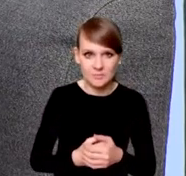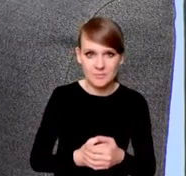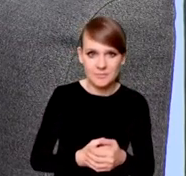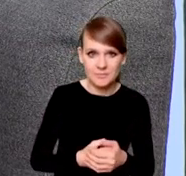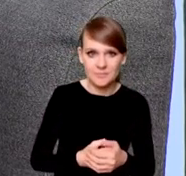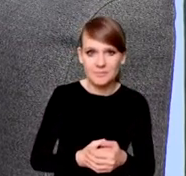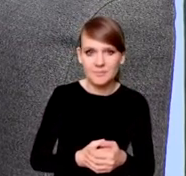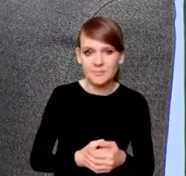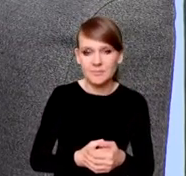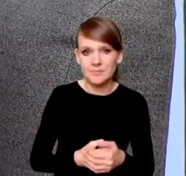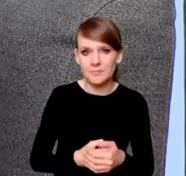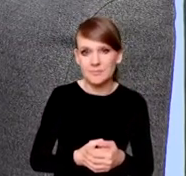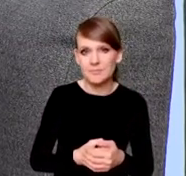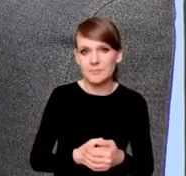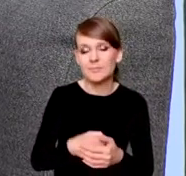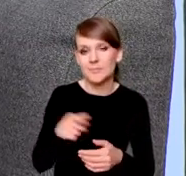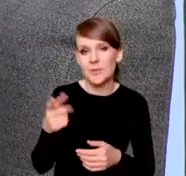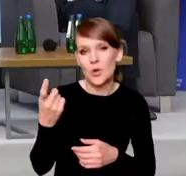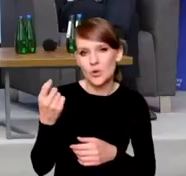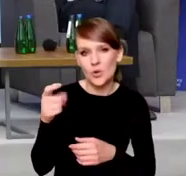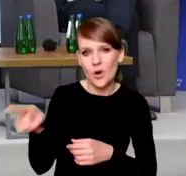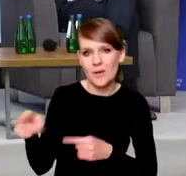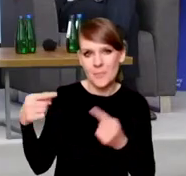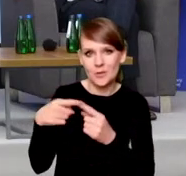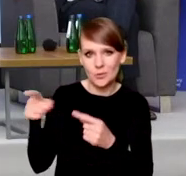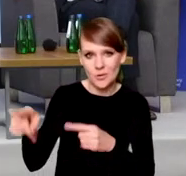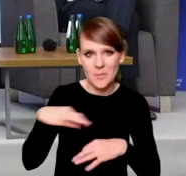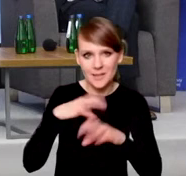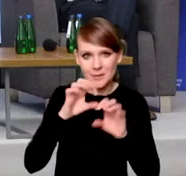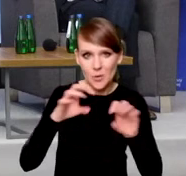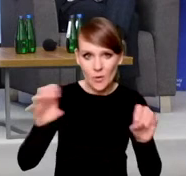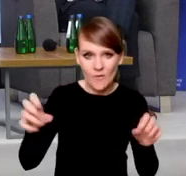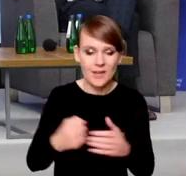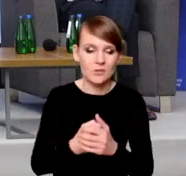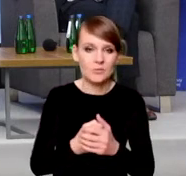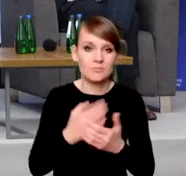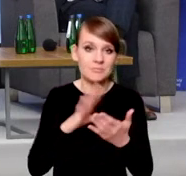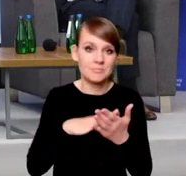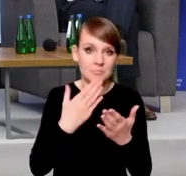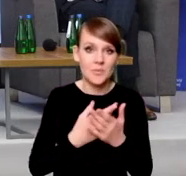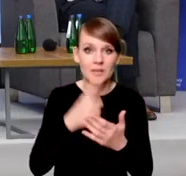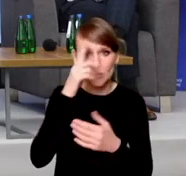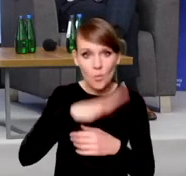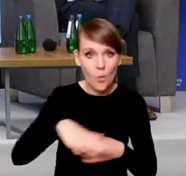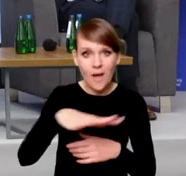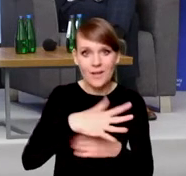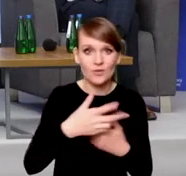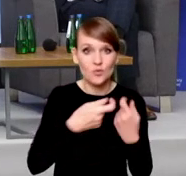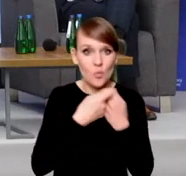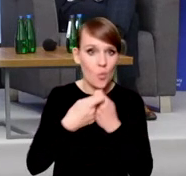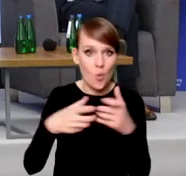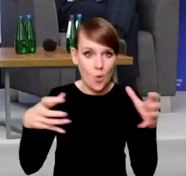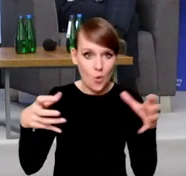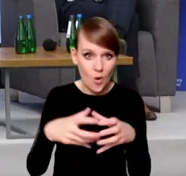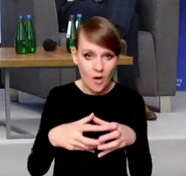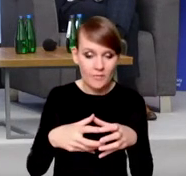styczny z panią profesor, bo jak rozmawiamy o społecznościach czy o wspólnocie, to jedną z podstawowych